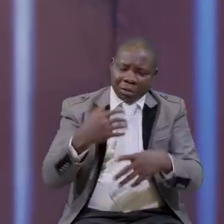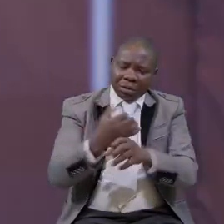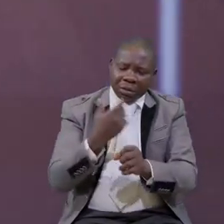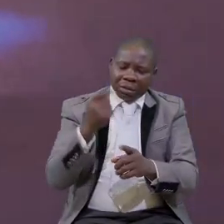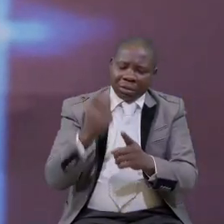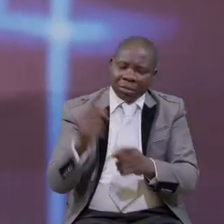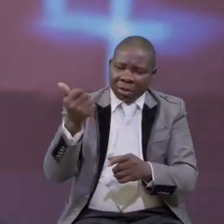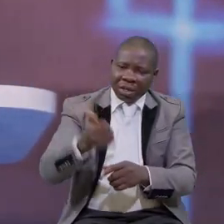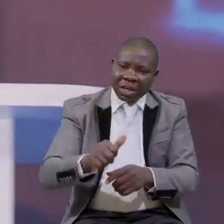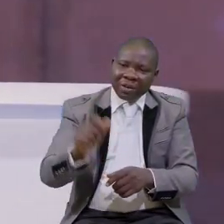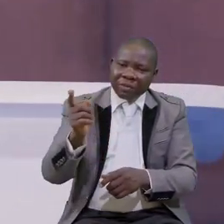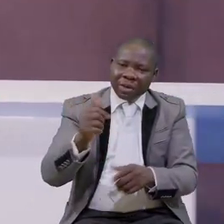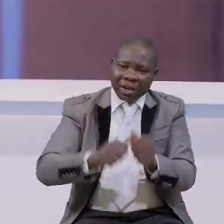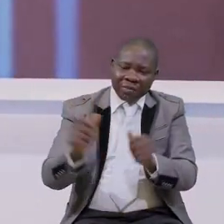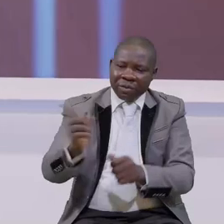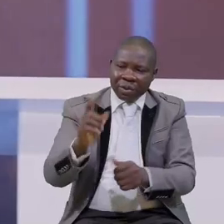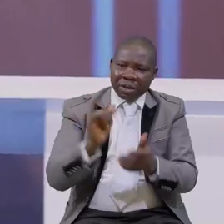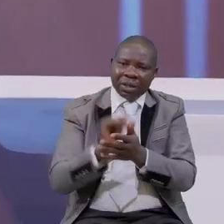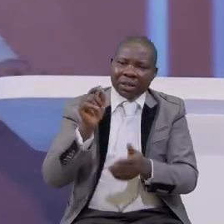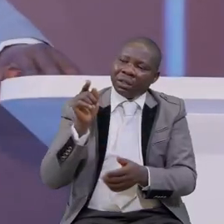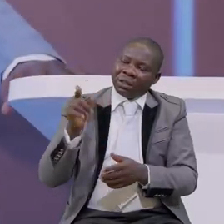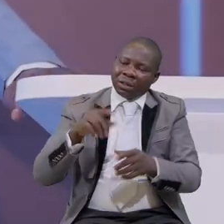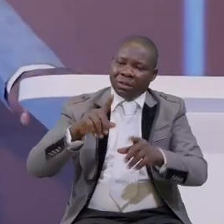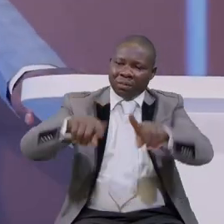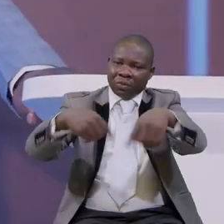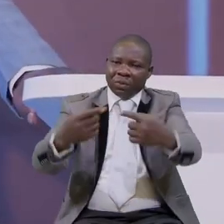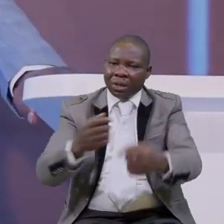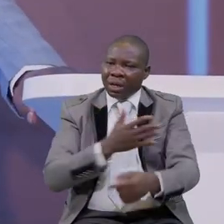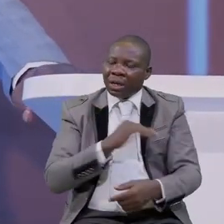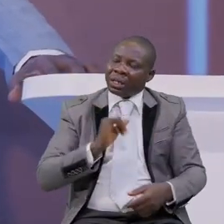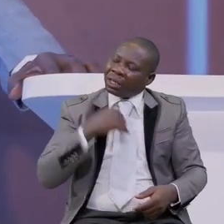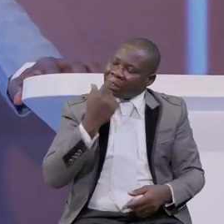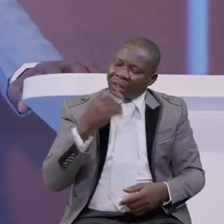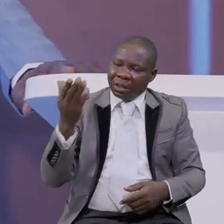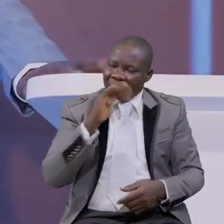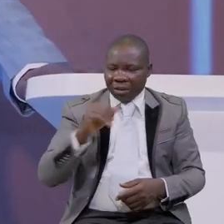tout ce qu'elle fait, c'est d'annoncer la parole. J'ai dit, il y a un homme là-bas, herboriste.